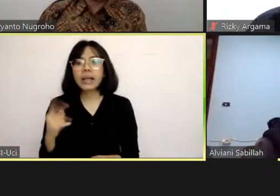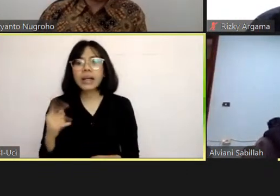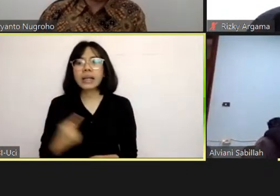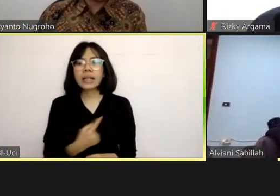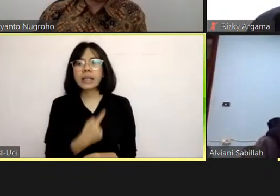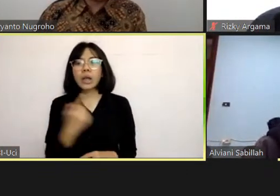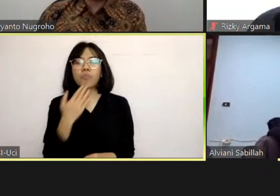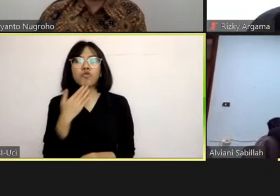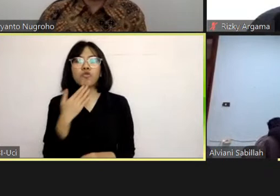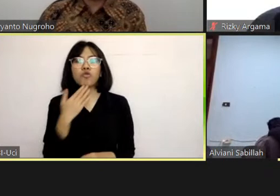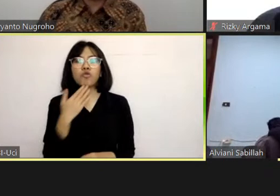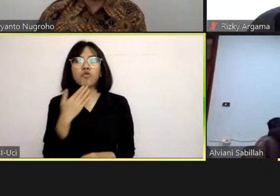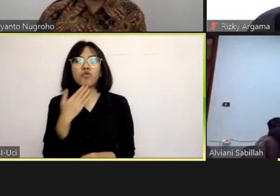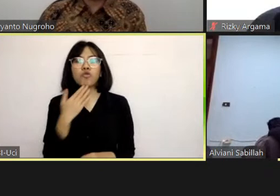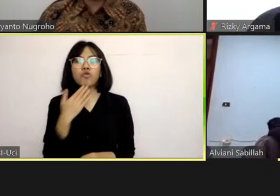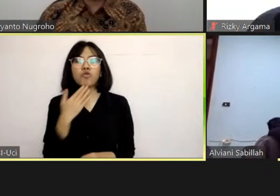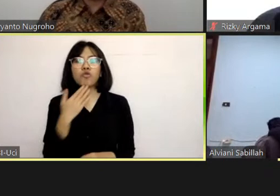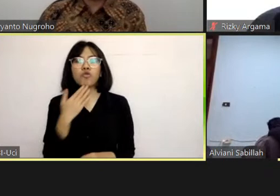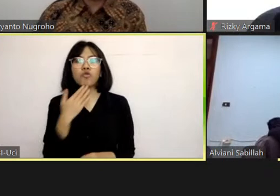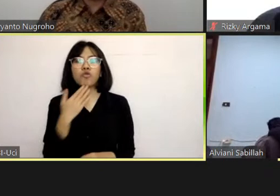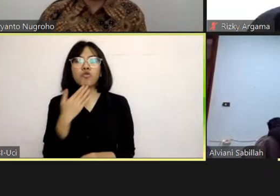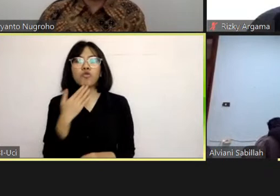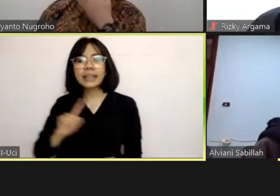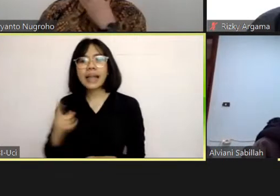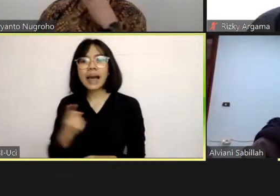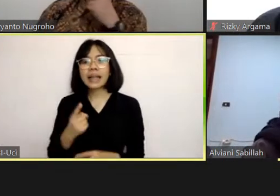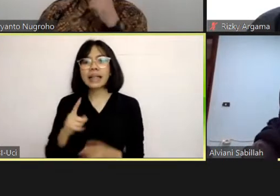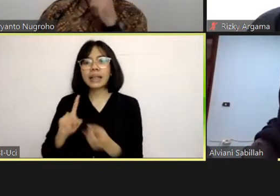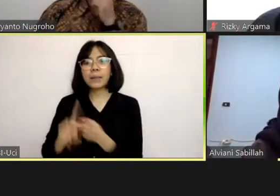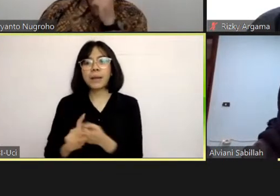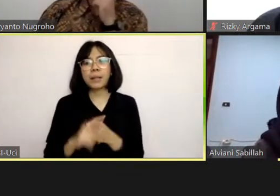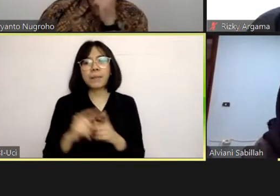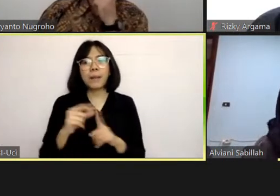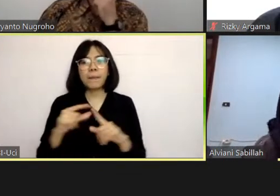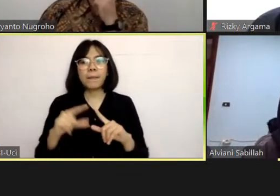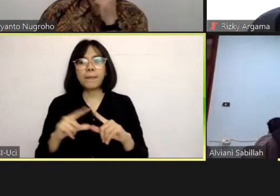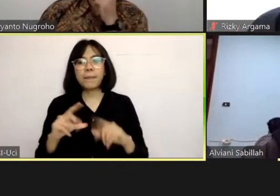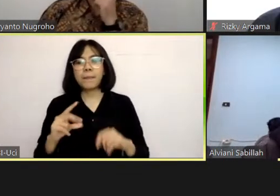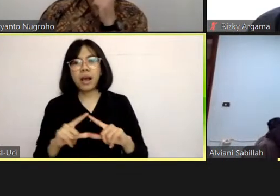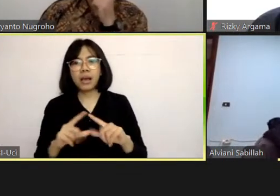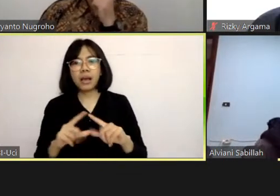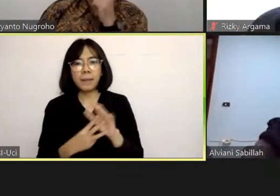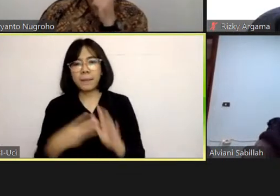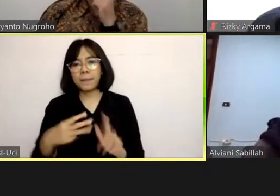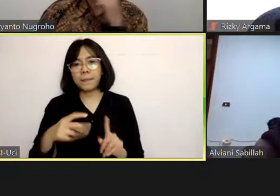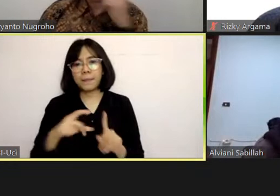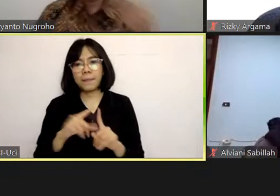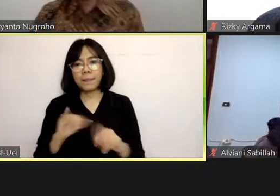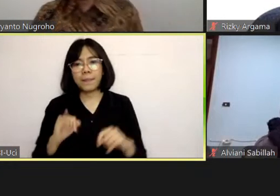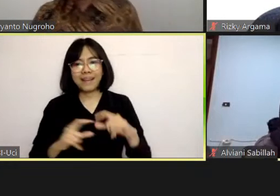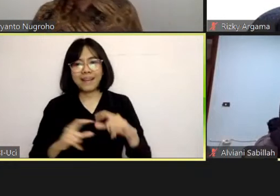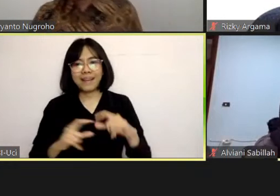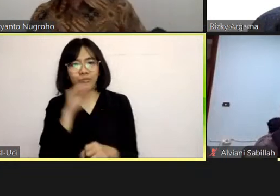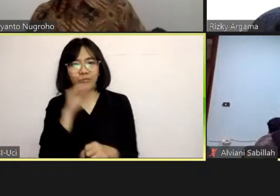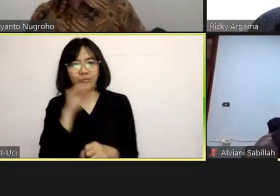lapangan yang dilakukan oleh teman-teman para medis jalanan. Kayak gitu. Terima kasih.